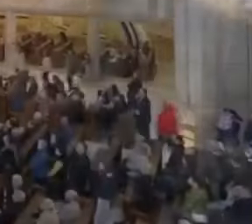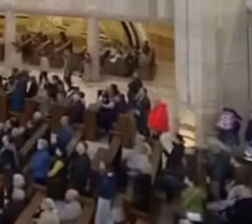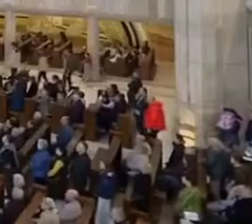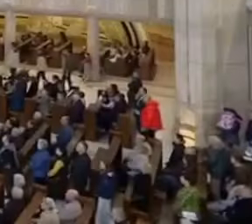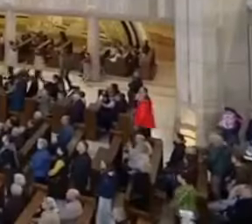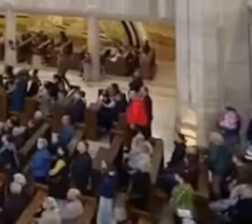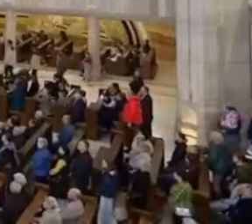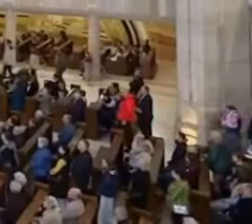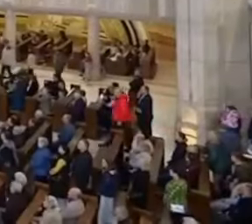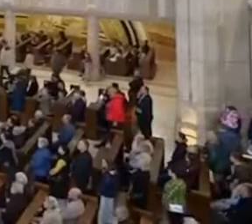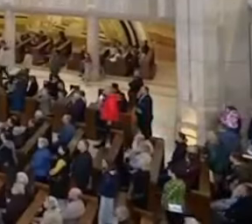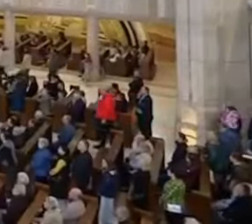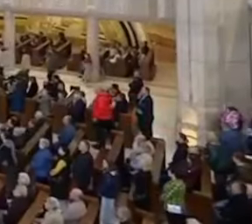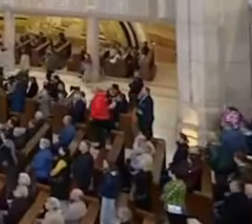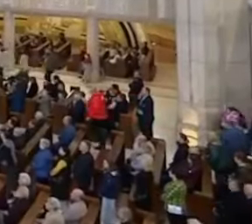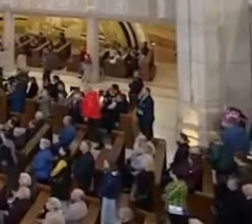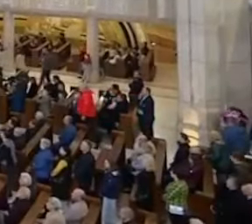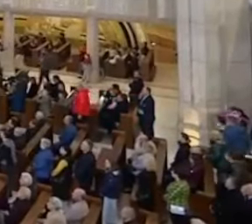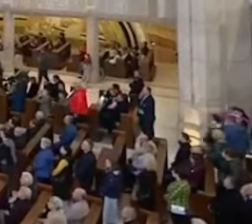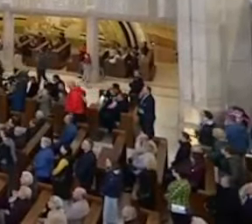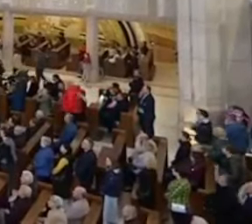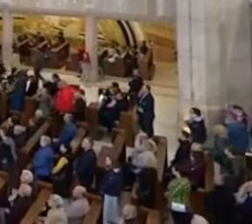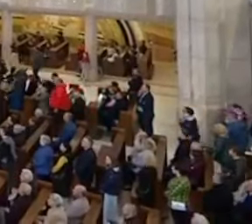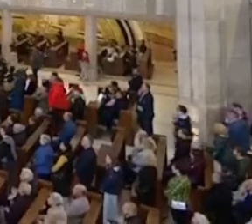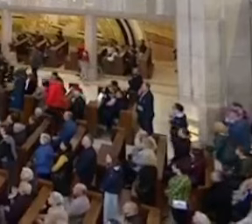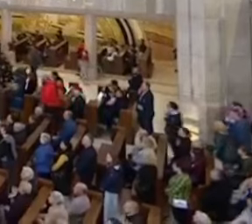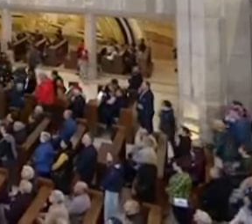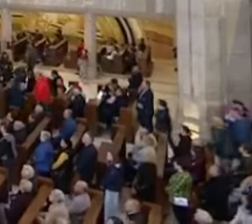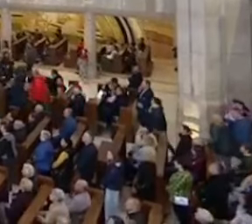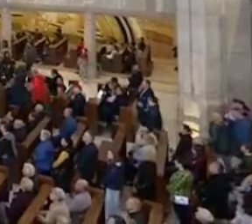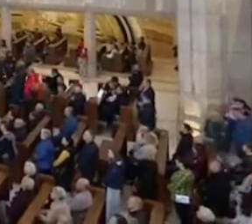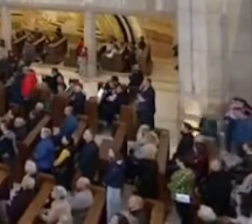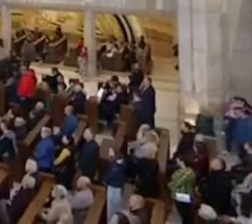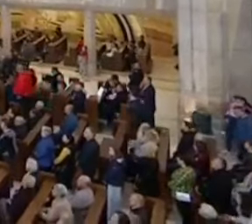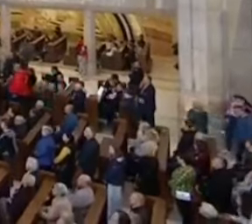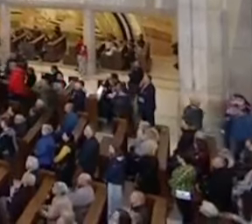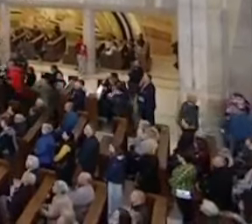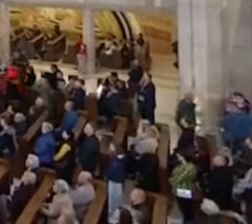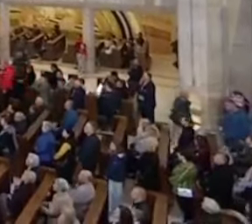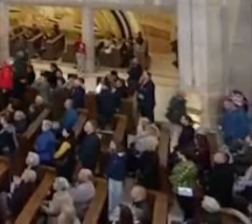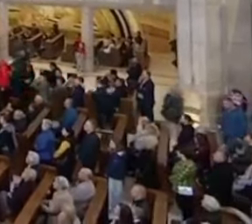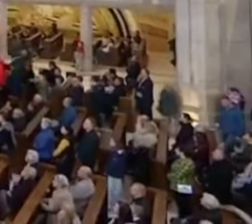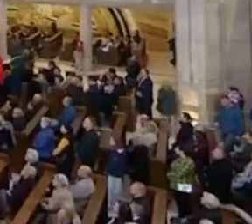i nie brak czego